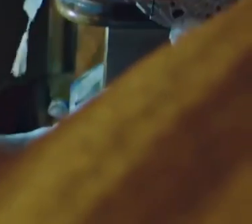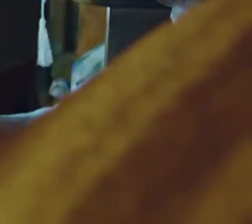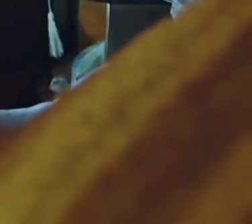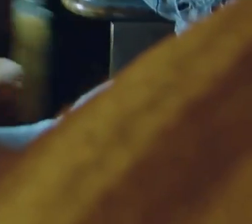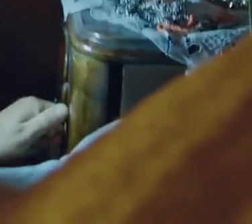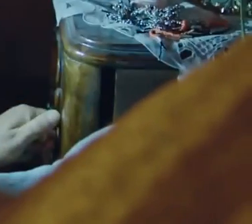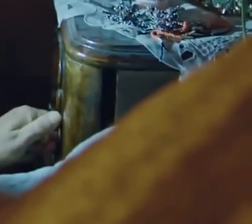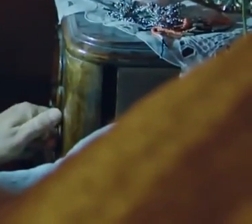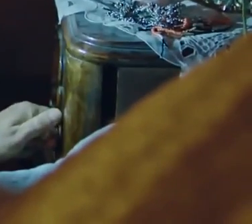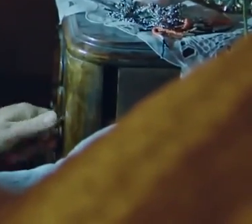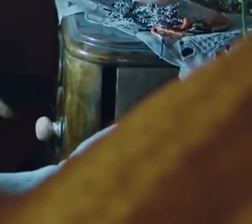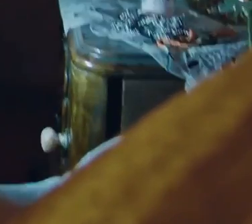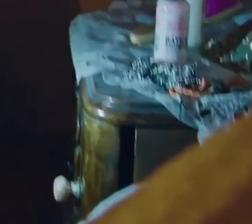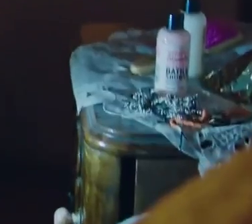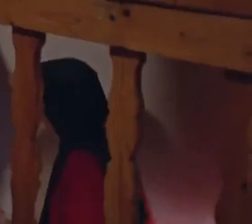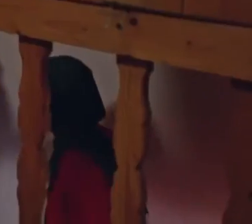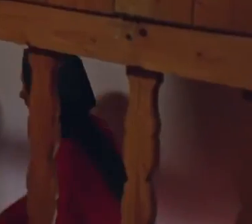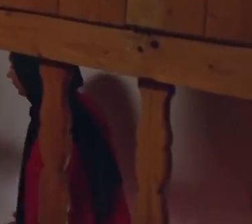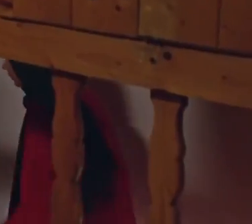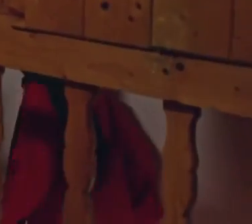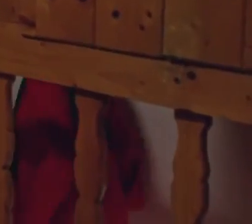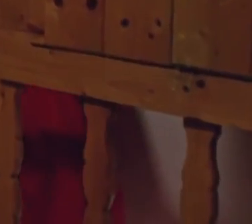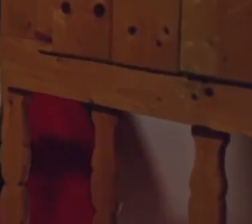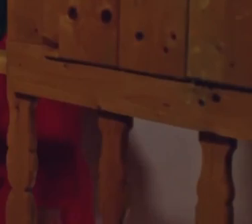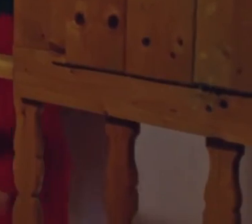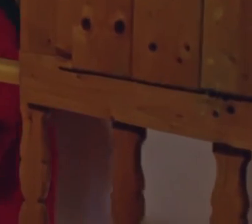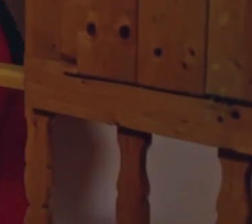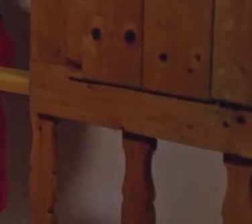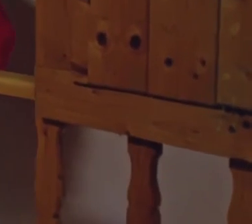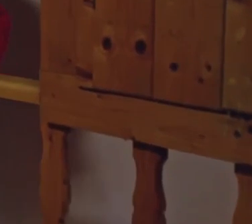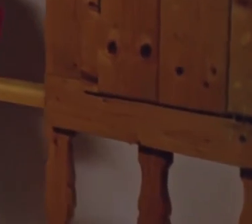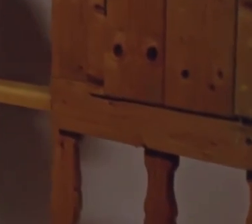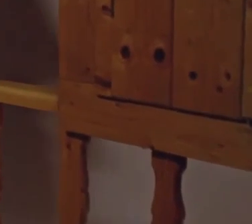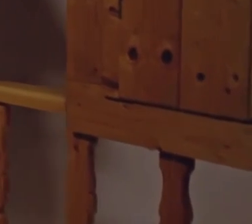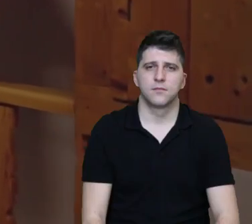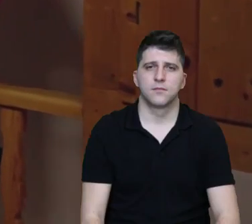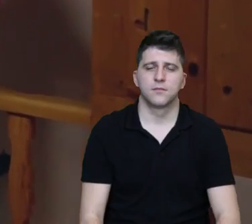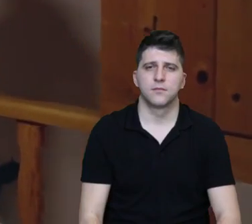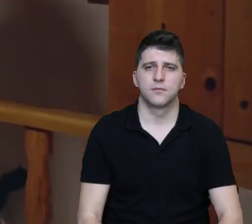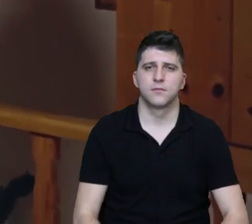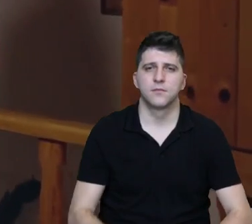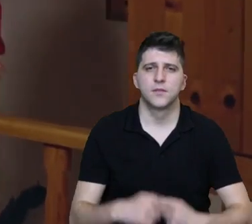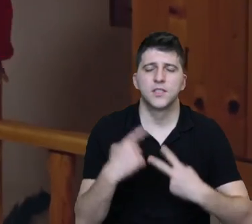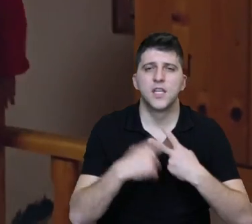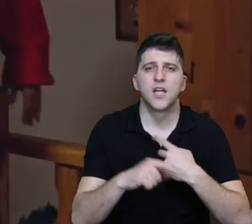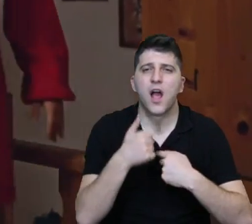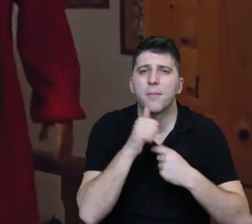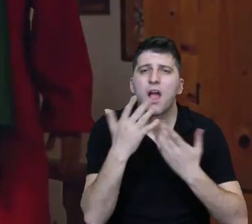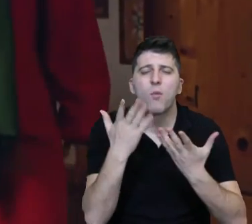bakıp kapağı kapattı. Tuğba ile Gökçe üst kata çıkıyor. Yaşar abi, tamam. Uzat, tamam. Evet